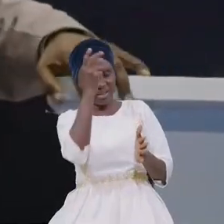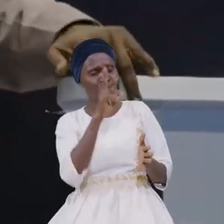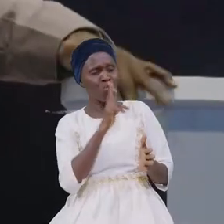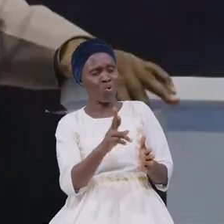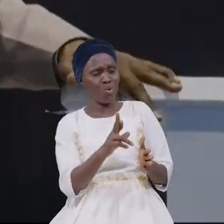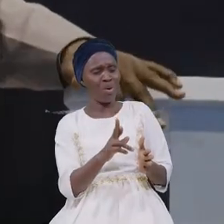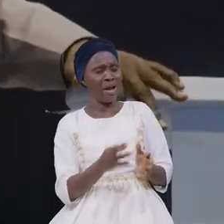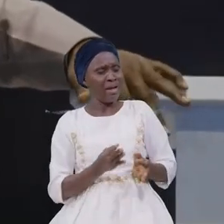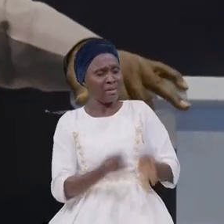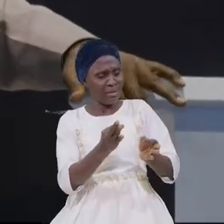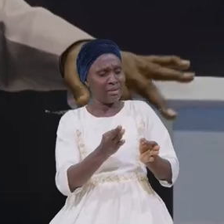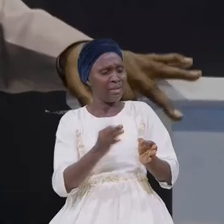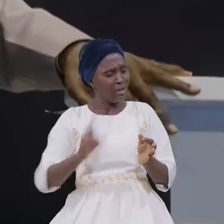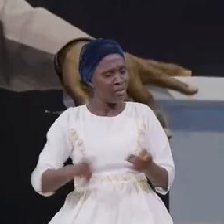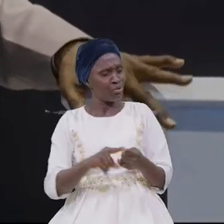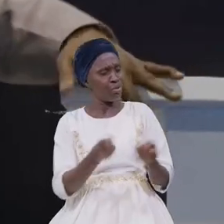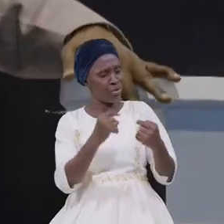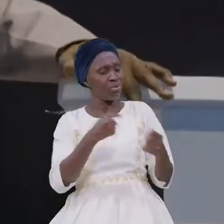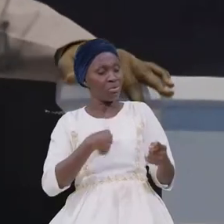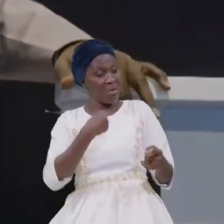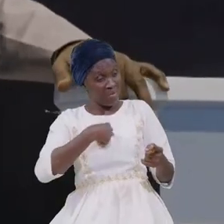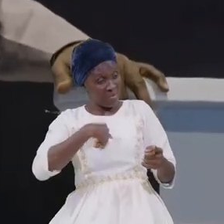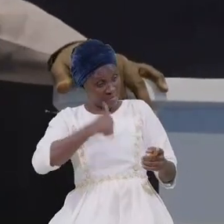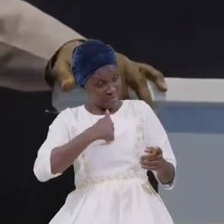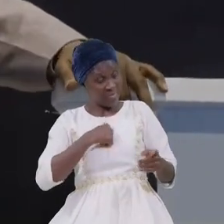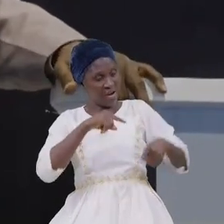tu es en retard de venir vers moi, je viens vers toi.